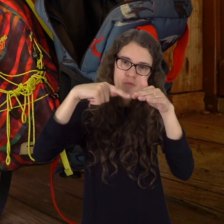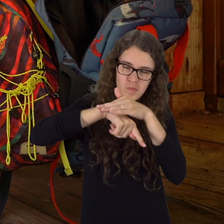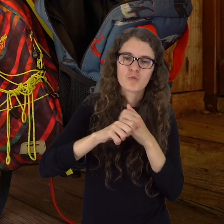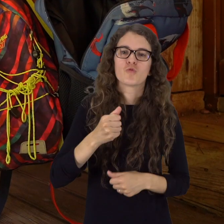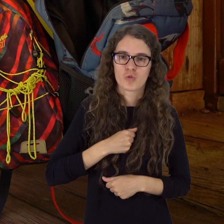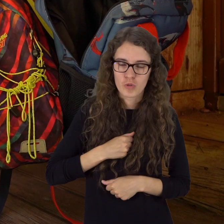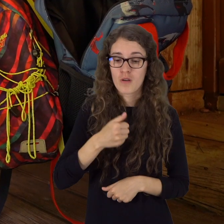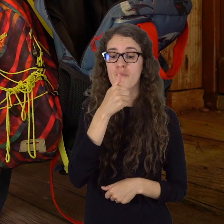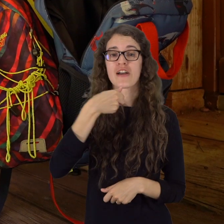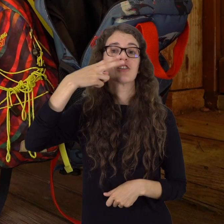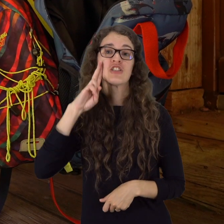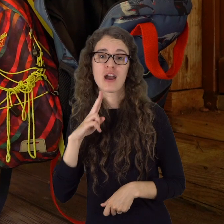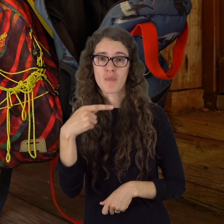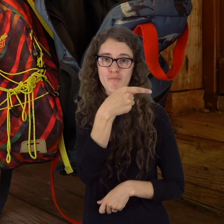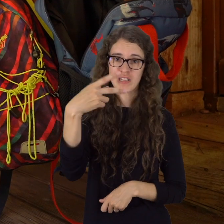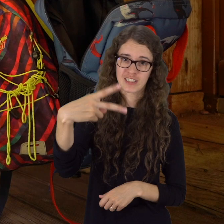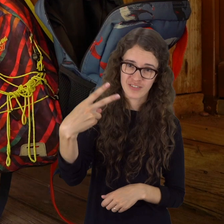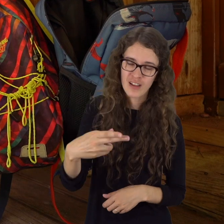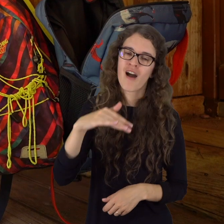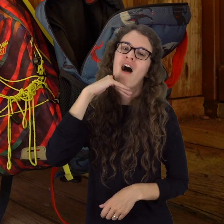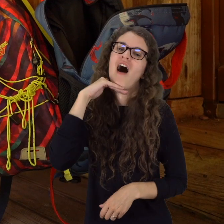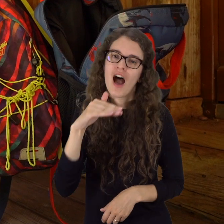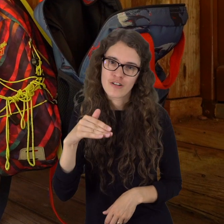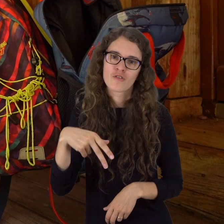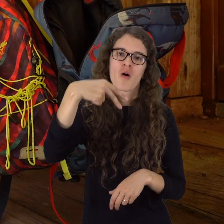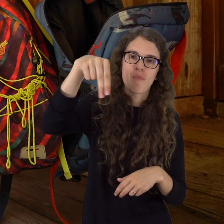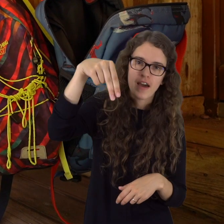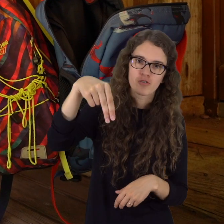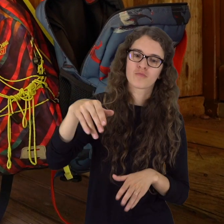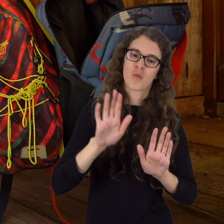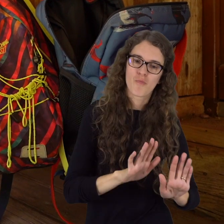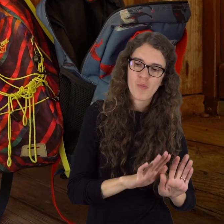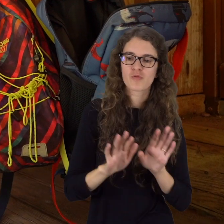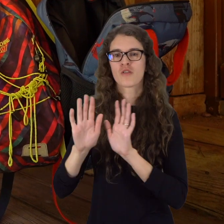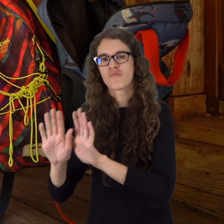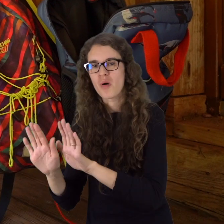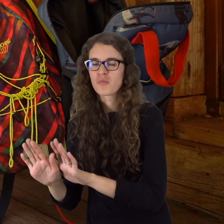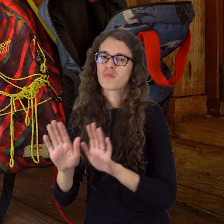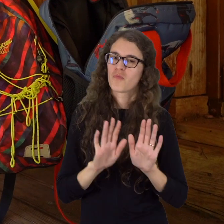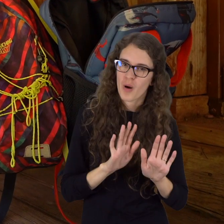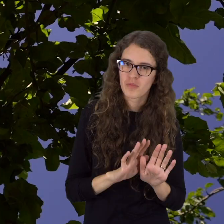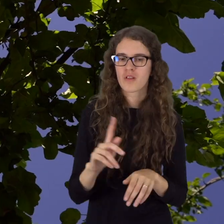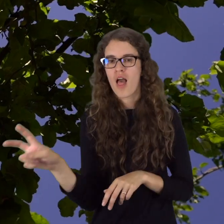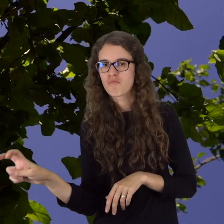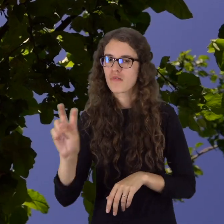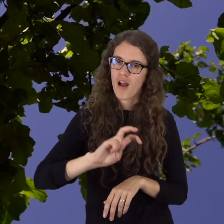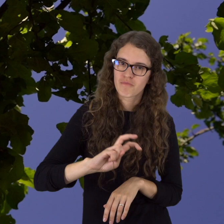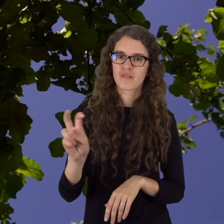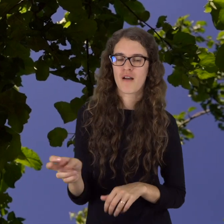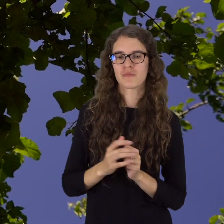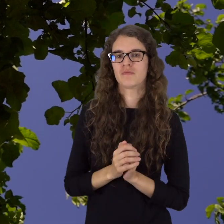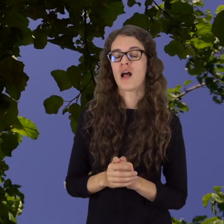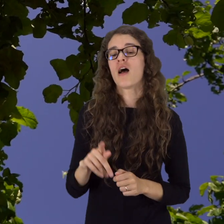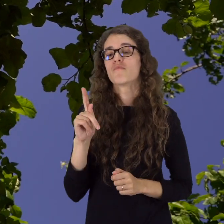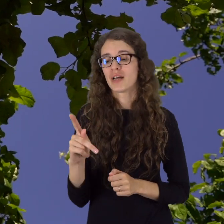žiemą, kokia, tarkim, dabar buvo minus ten 20, tai, aišku, irgi su tam tikrom pertraukom, bet, žinoma, einame į vidų. Bet šiaip,